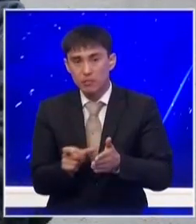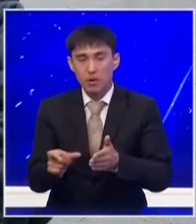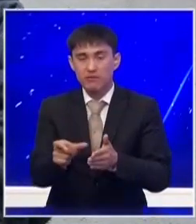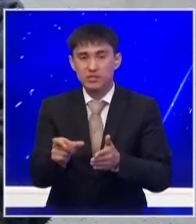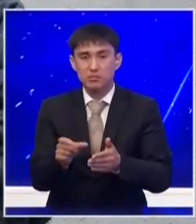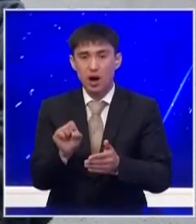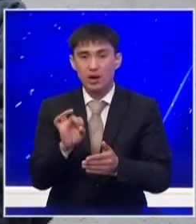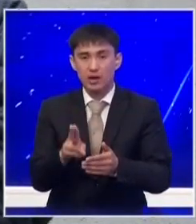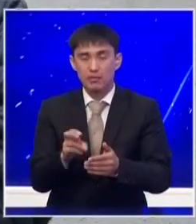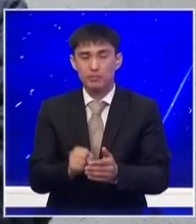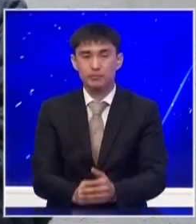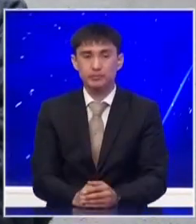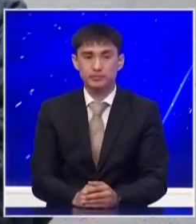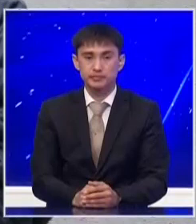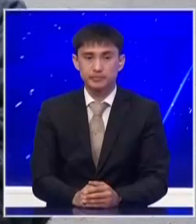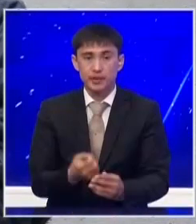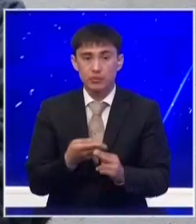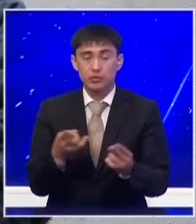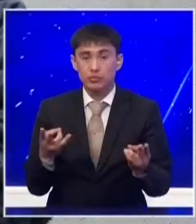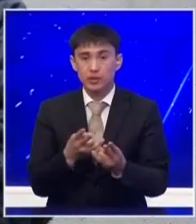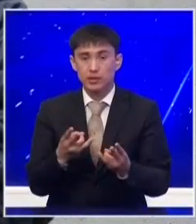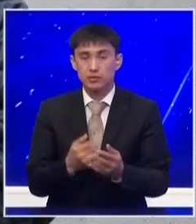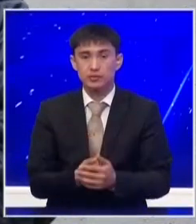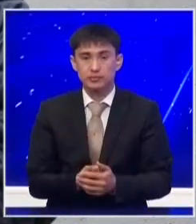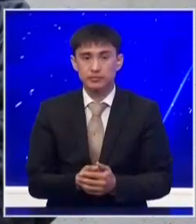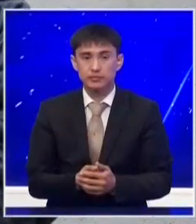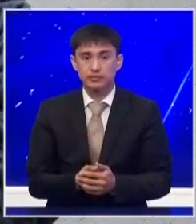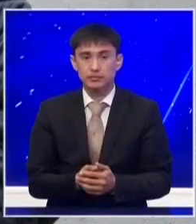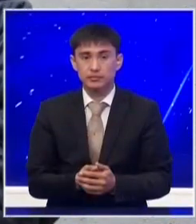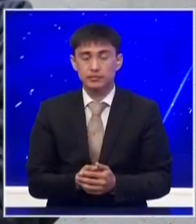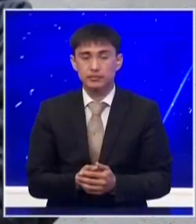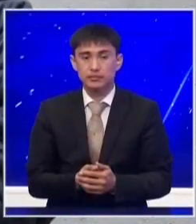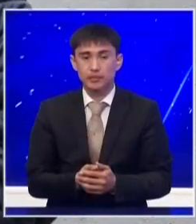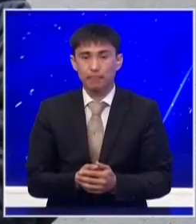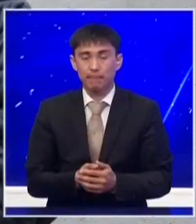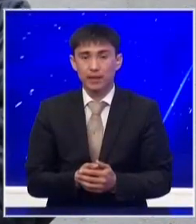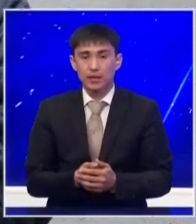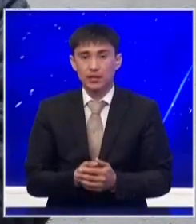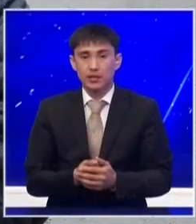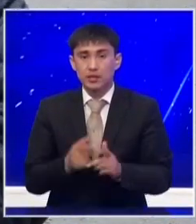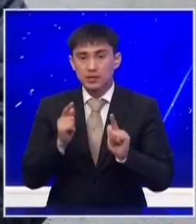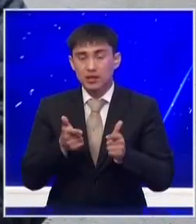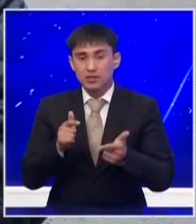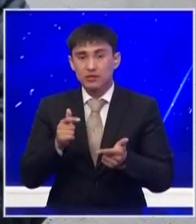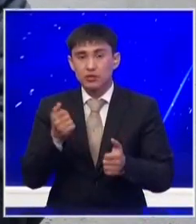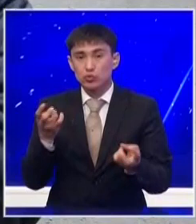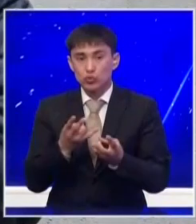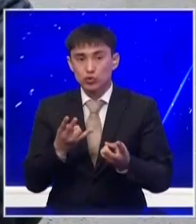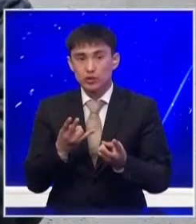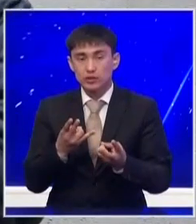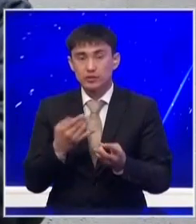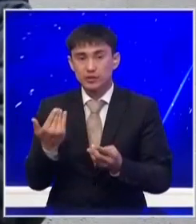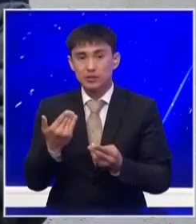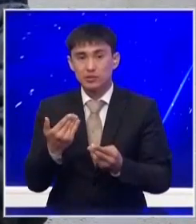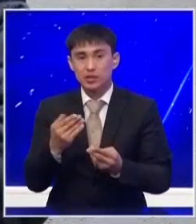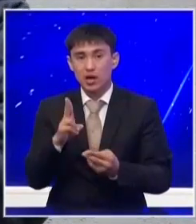поливочным арыкам. Поэтому надо бы было хотя бы согласовать, скажем, с тем